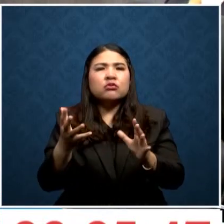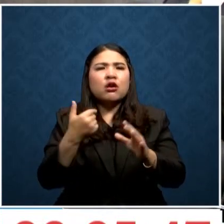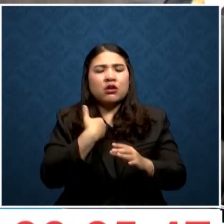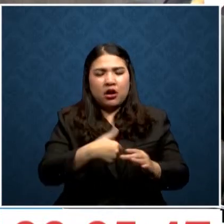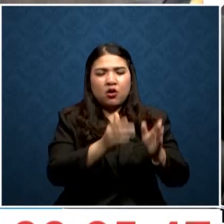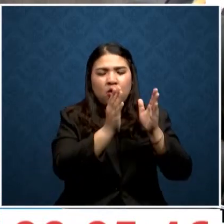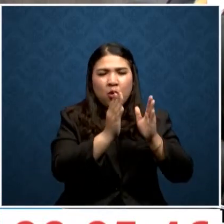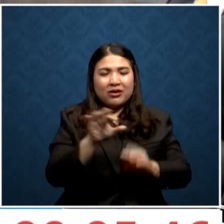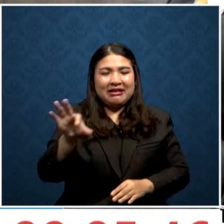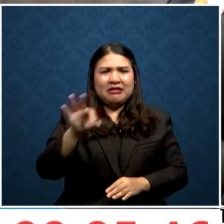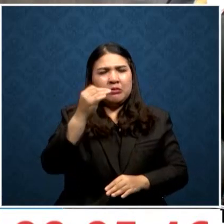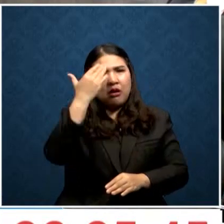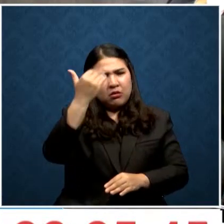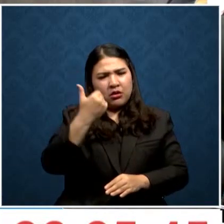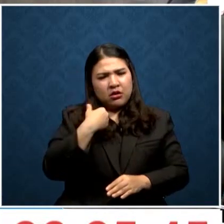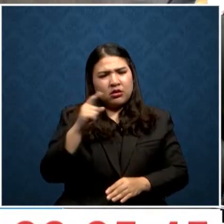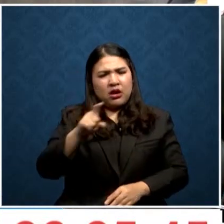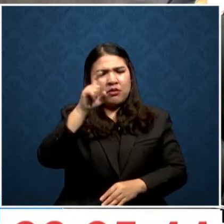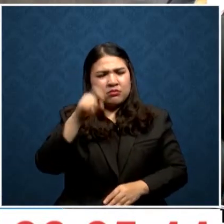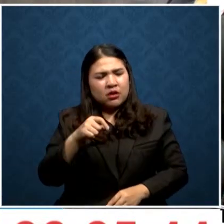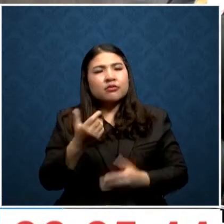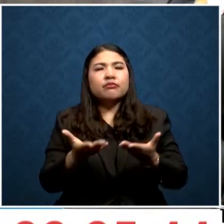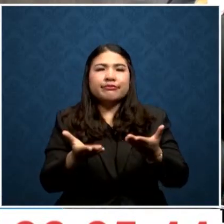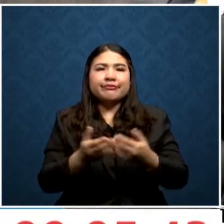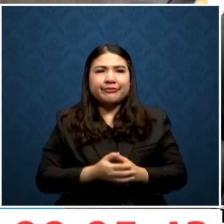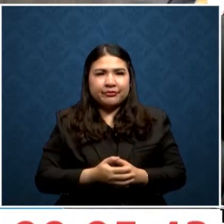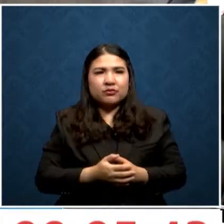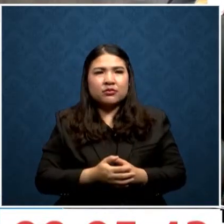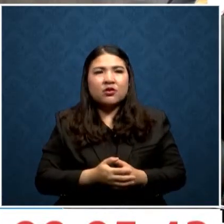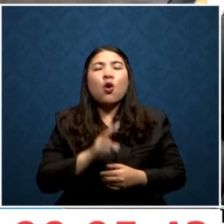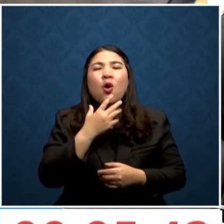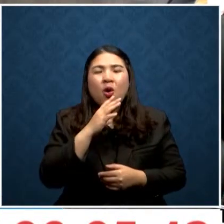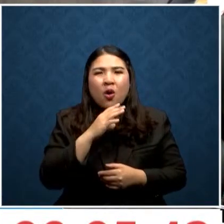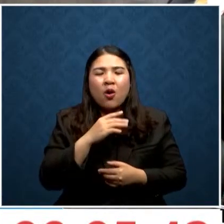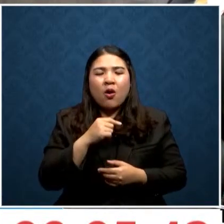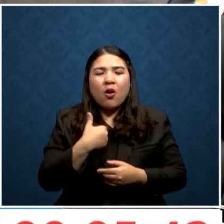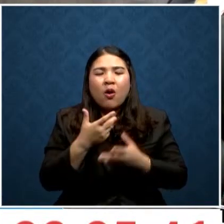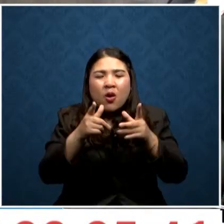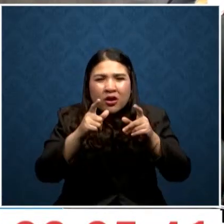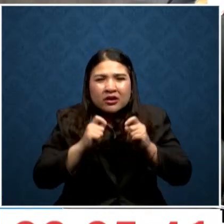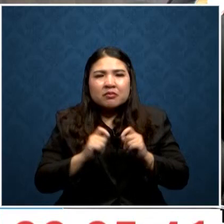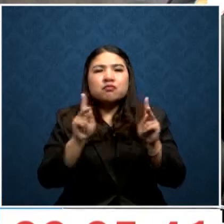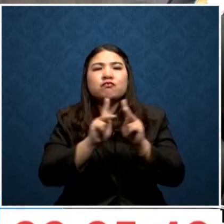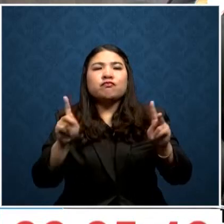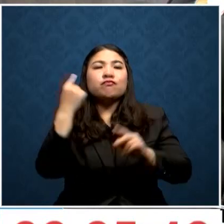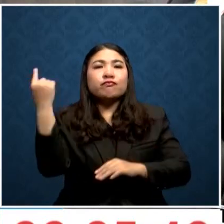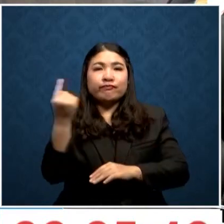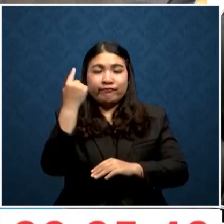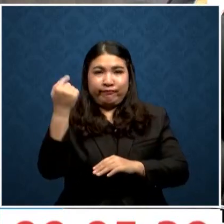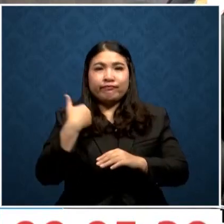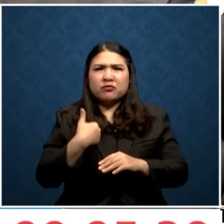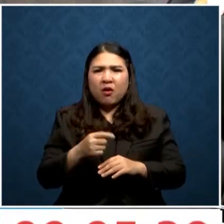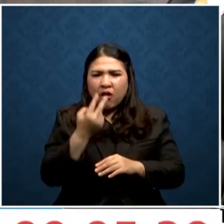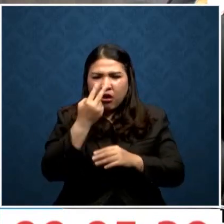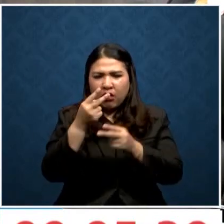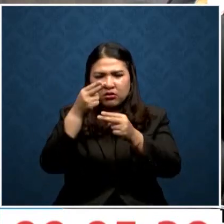ประชาชนก็คงอาจจะตั้งคำถามนะครับผมยังมีถึงขออนุญาตไปถึงกรรมการท่องเที่ยวด้วยนะครับผมคิดว่ากรรมการท่องเที่ยวก็หาย